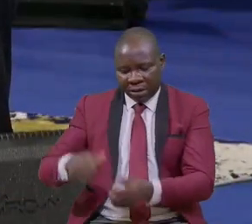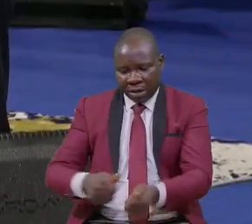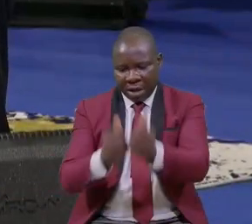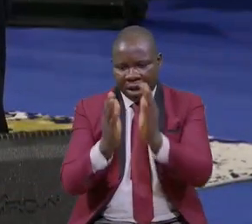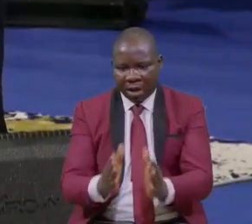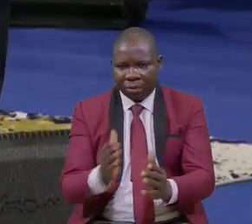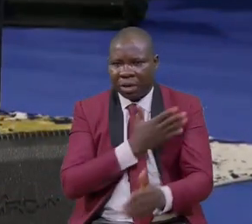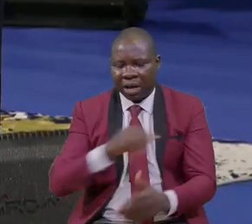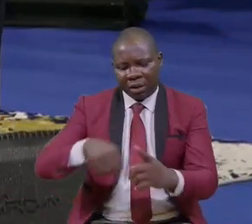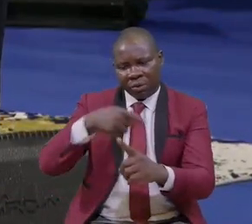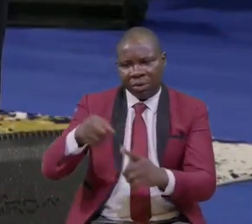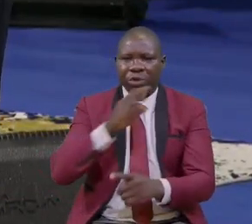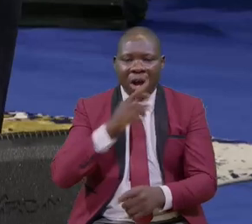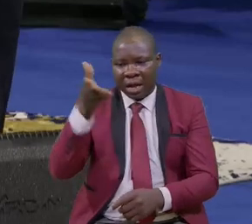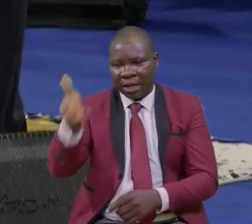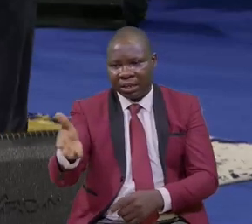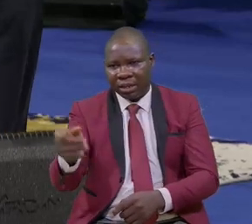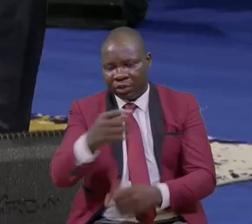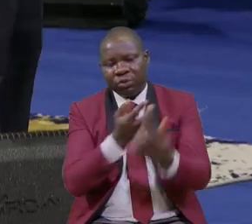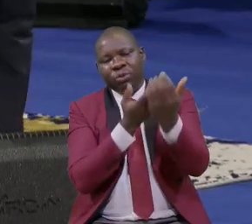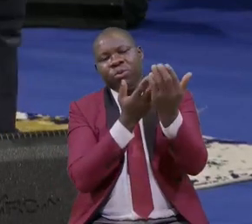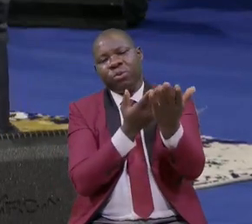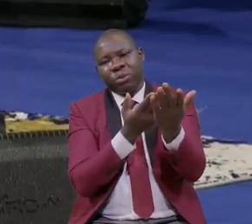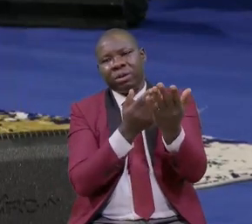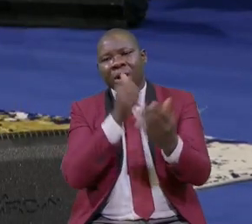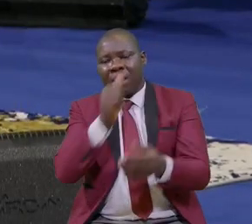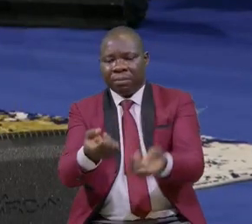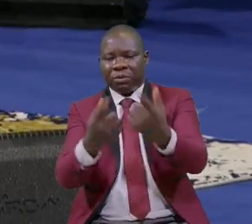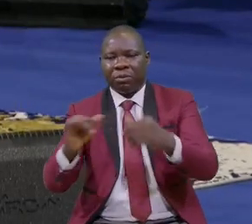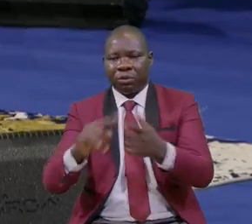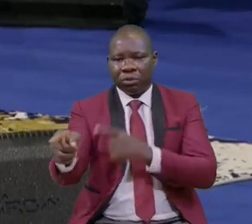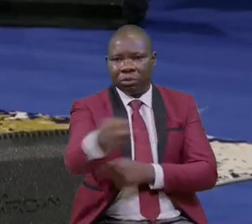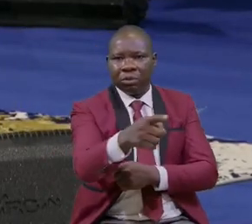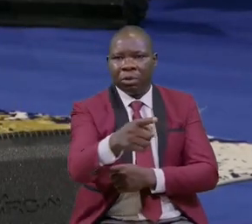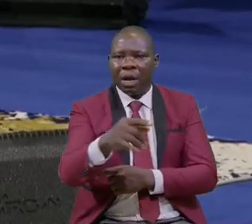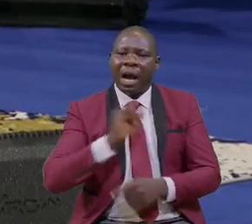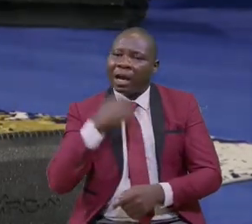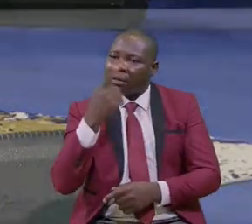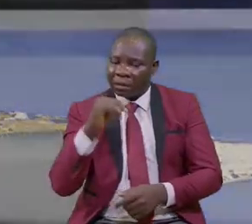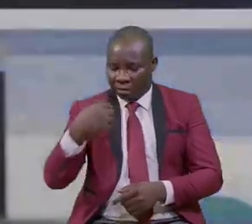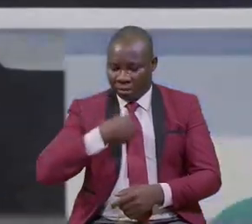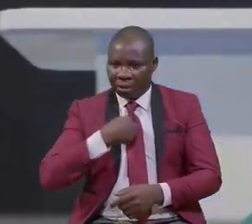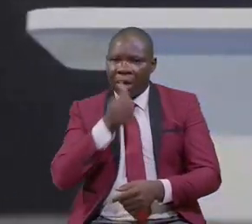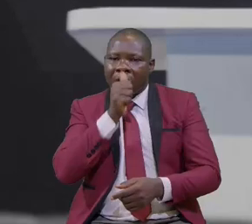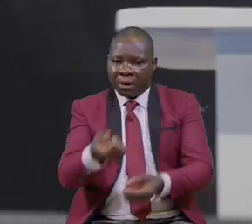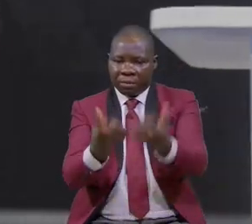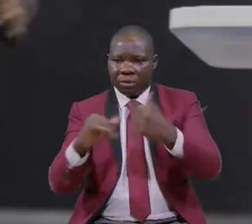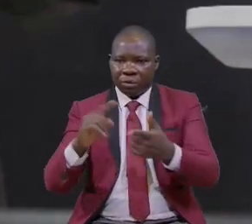l'apôtre. Et quand tu es là, et tu attends, je viens vers toi. Je dis, je viens à toi.